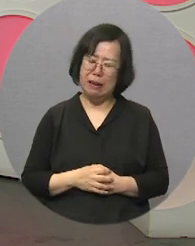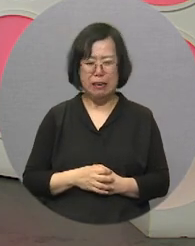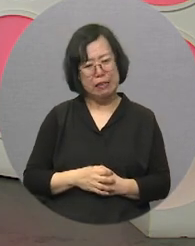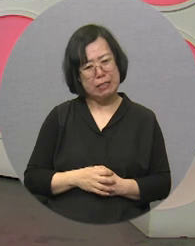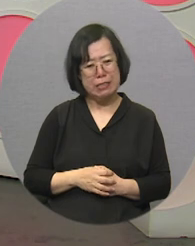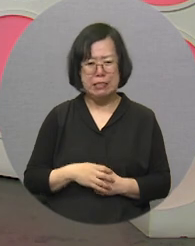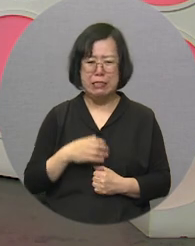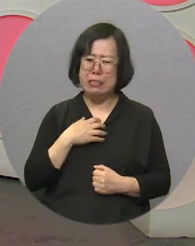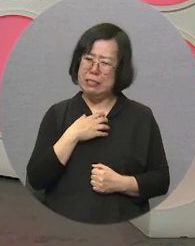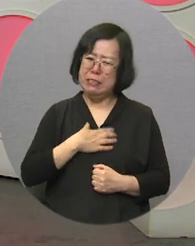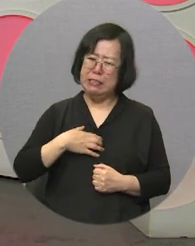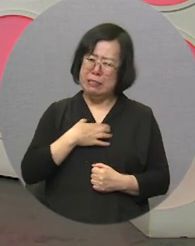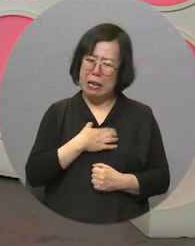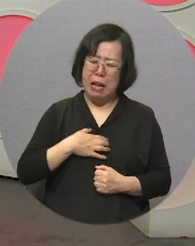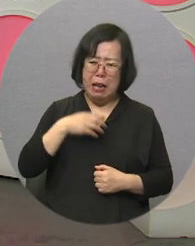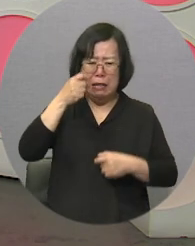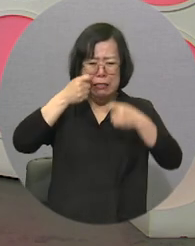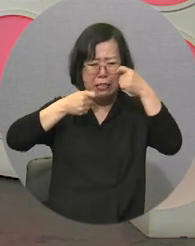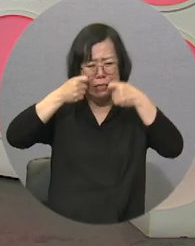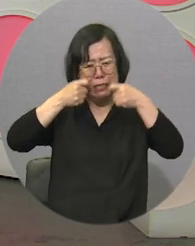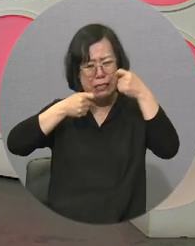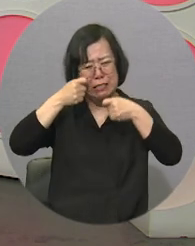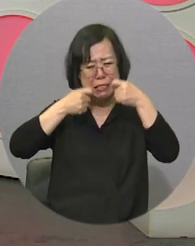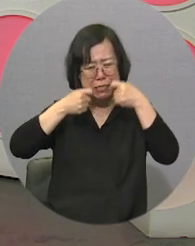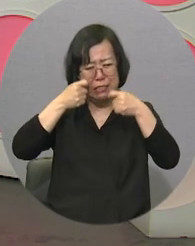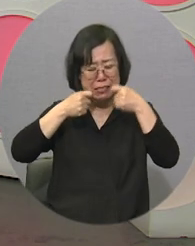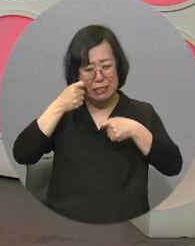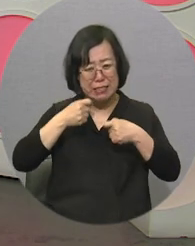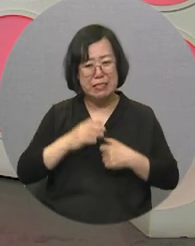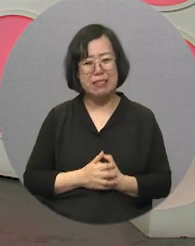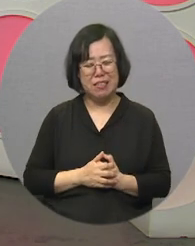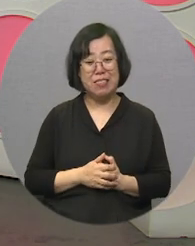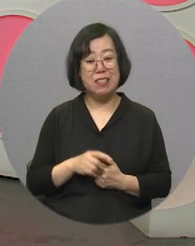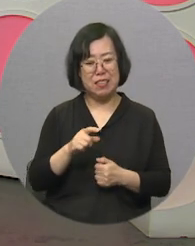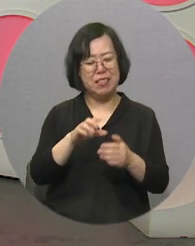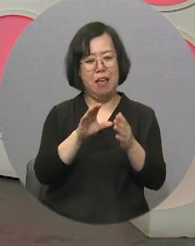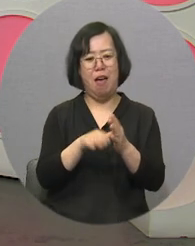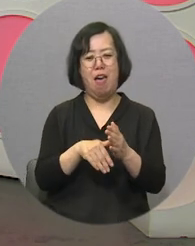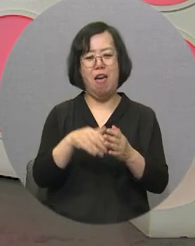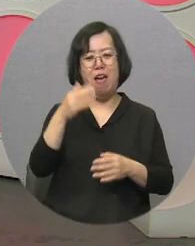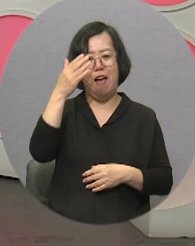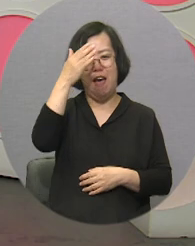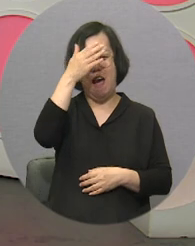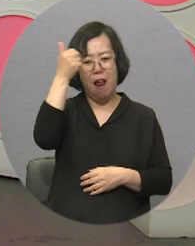속상해서 눈물이 막 쏟아질 것 같았습니다. 그때